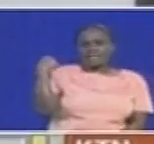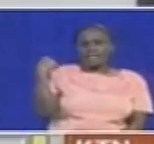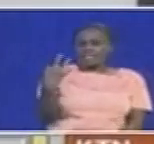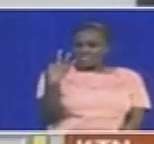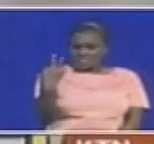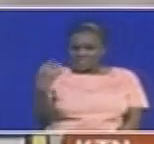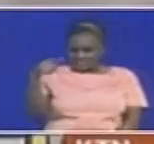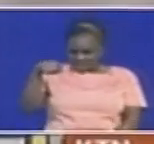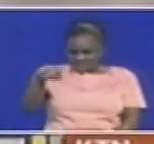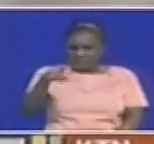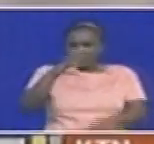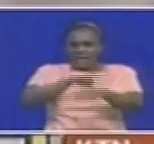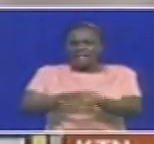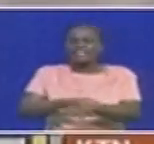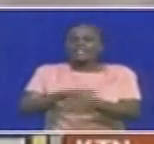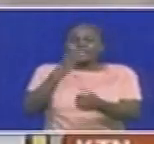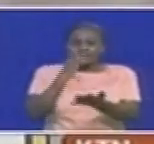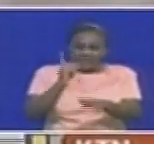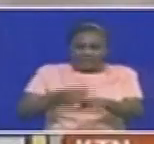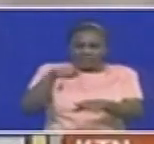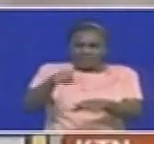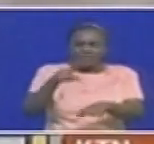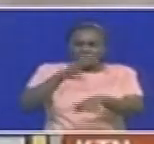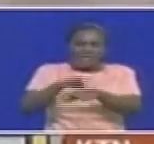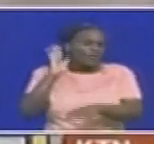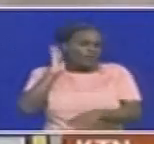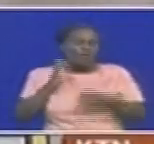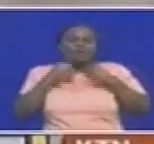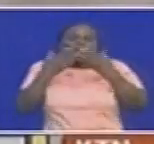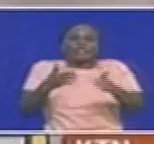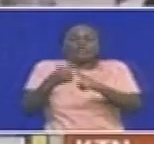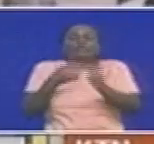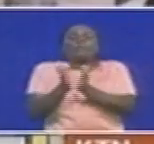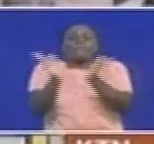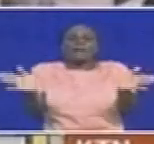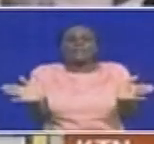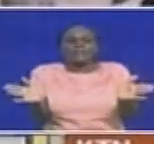hao walifumaniwa na maafisa wa polisi baada ya kupokea taarifa kutoka kwa raia.